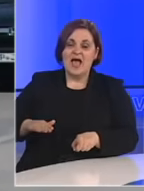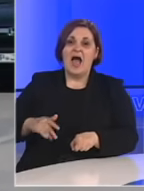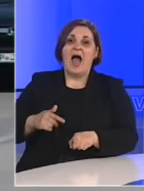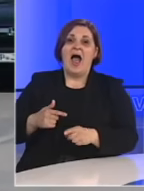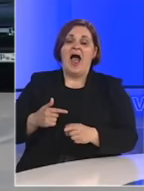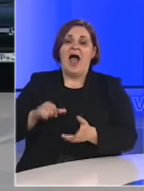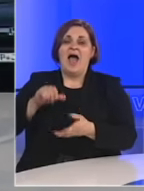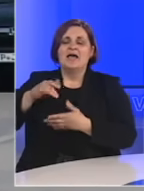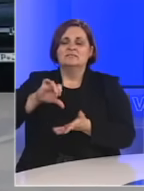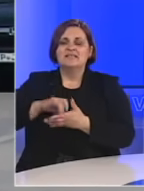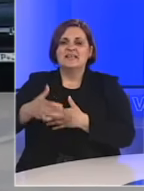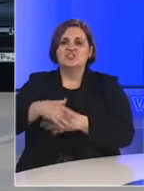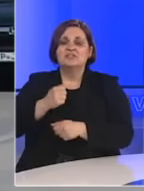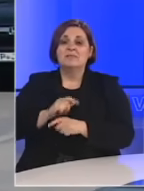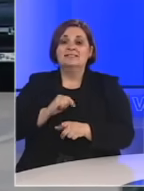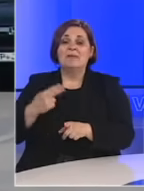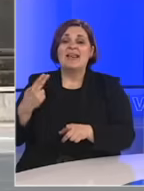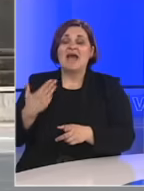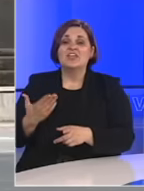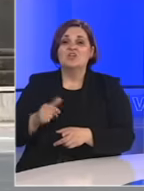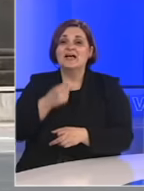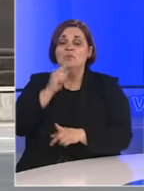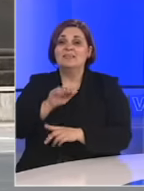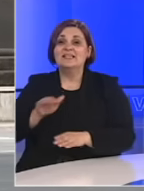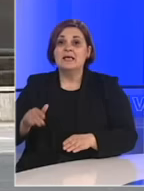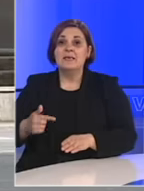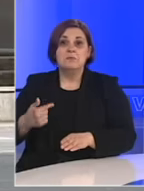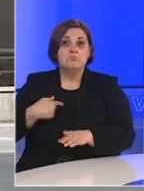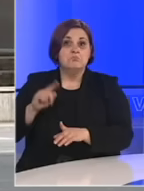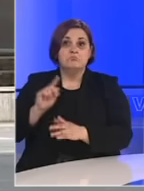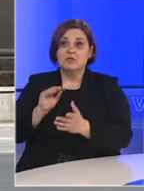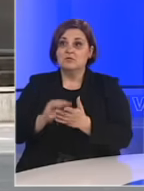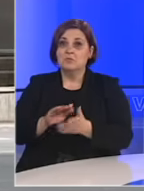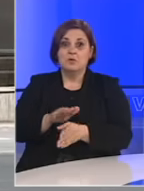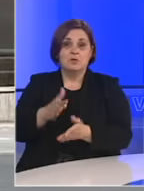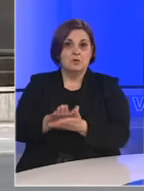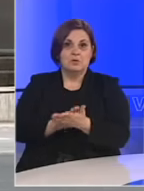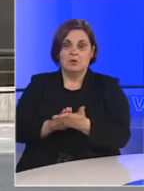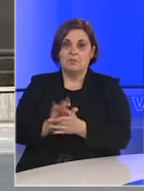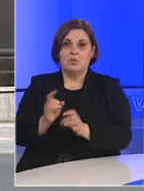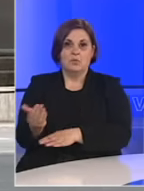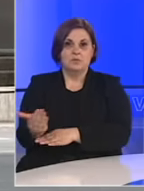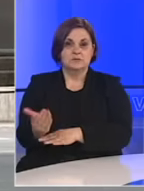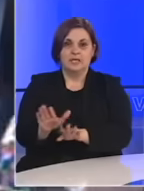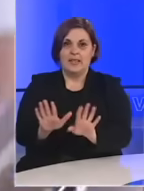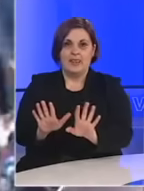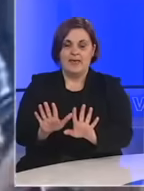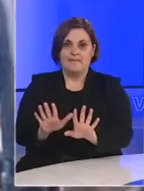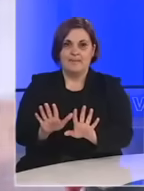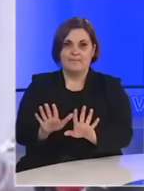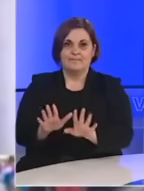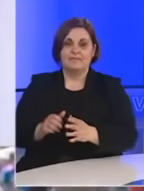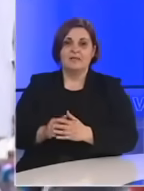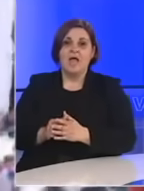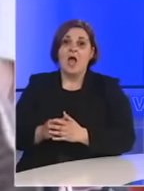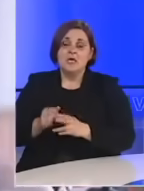prekršajima. Centar za socijalni rad ima nadležnosti kad su u pitanju djeca i nismo evidentirali djecu na ulicama kantona Sarajevo u